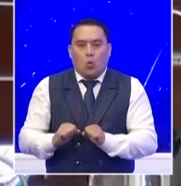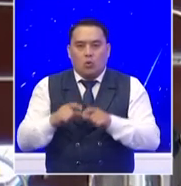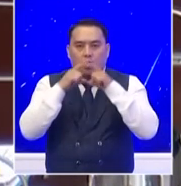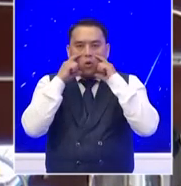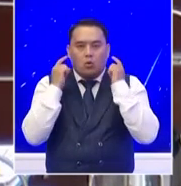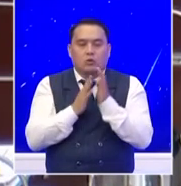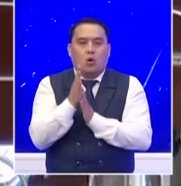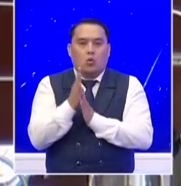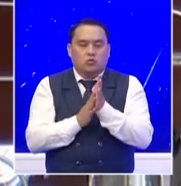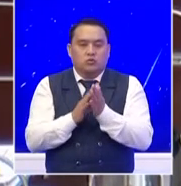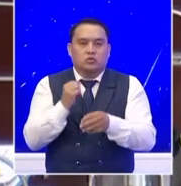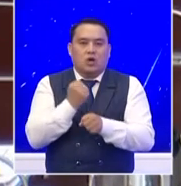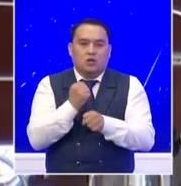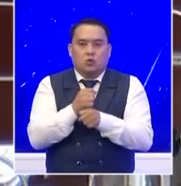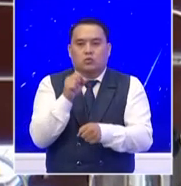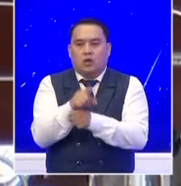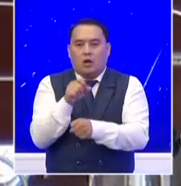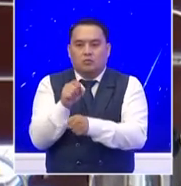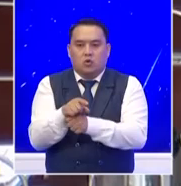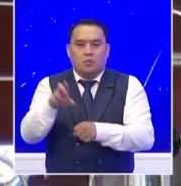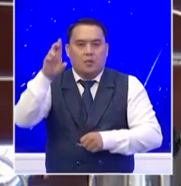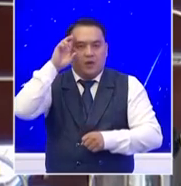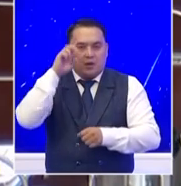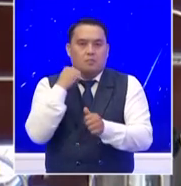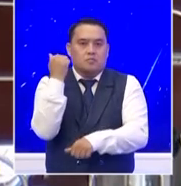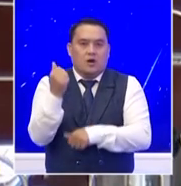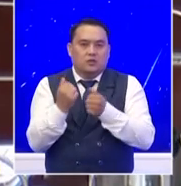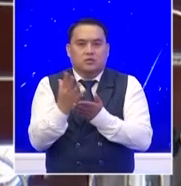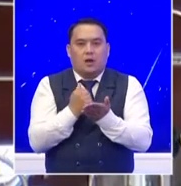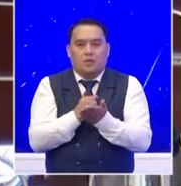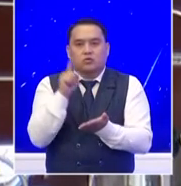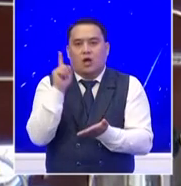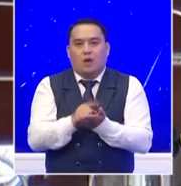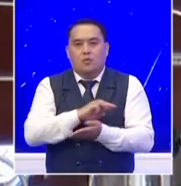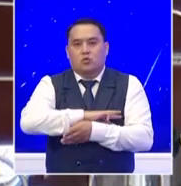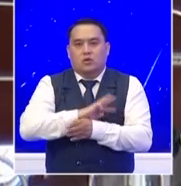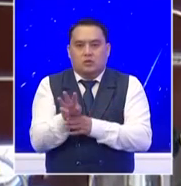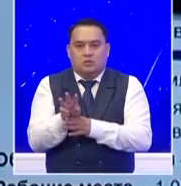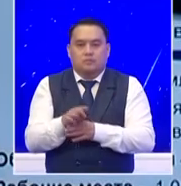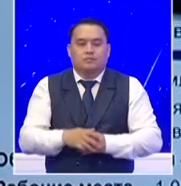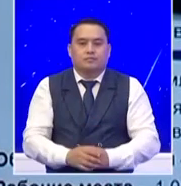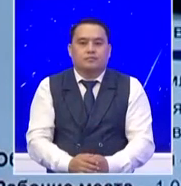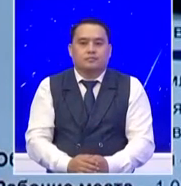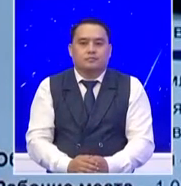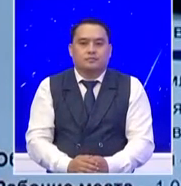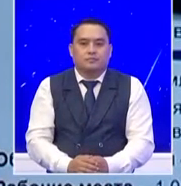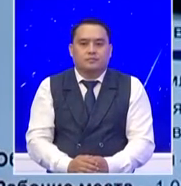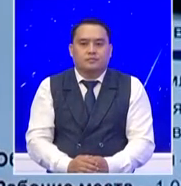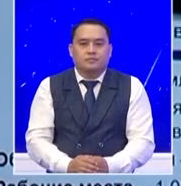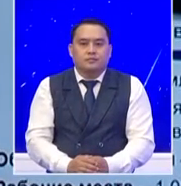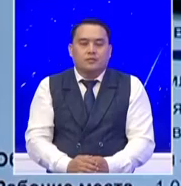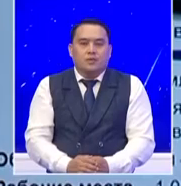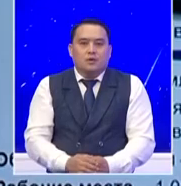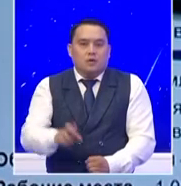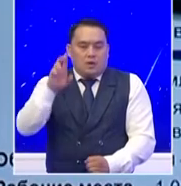құралдарын жеткілікті қорын жасауды тапсырамын. Олардың мемлекет материалдық резервте болуын қамтамасыз етіңіздер. Сондай